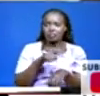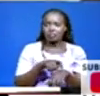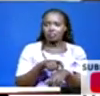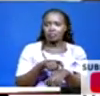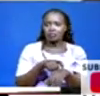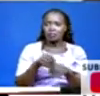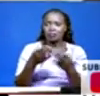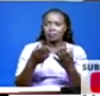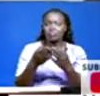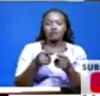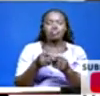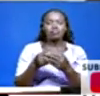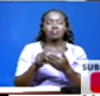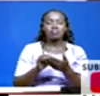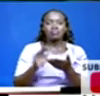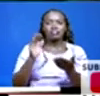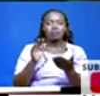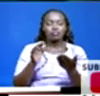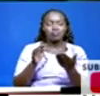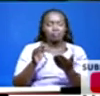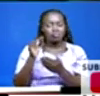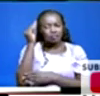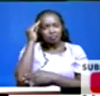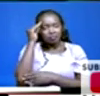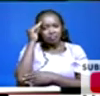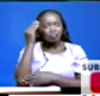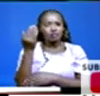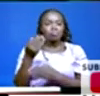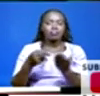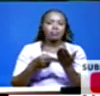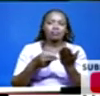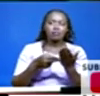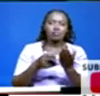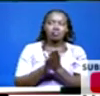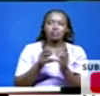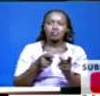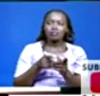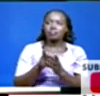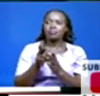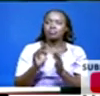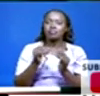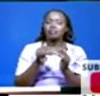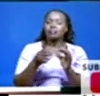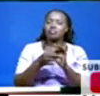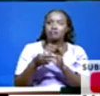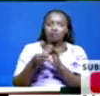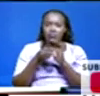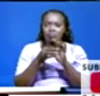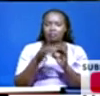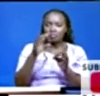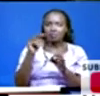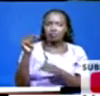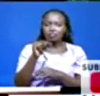watapokea ruzuku zaidi, mafunzo na usaidizi kutoka wakfu wa Elevate Prize kupitia ushirikiano mpya na tuzo hilo la CNN